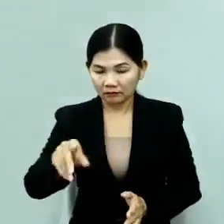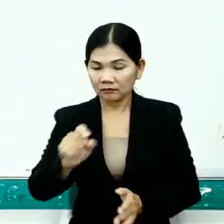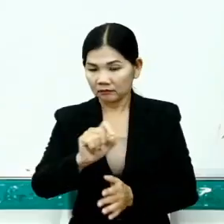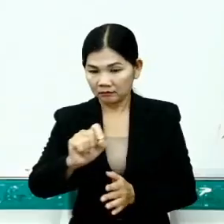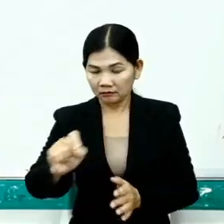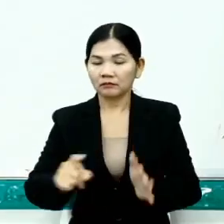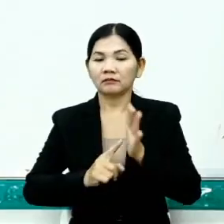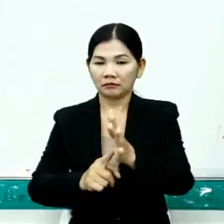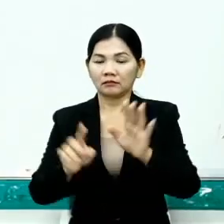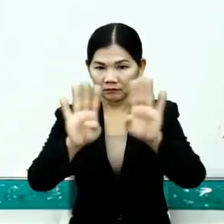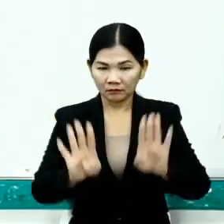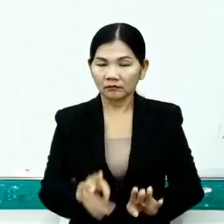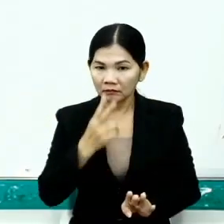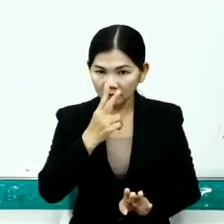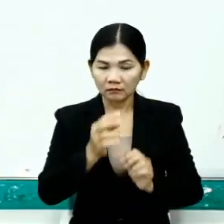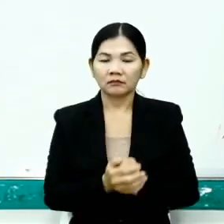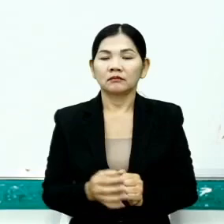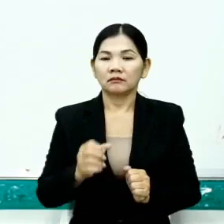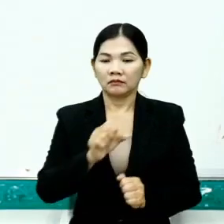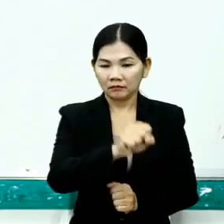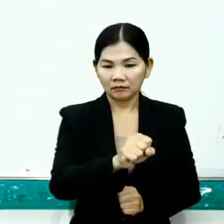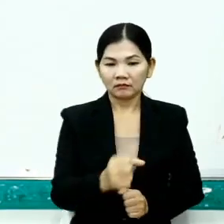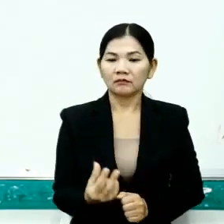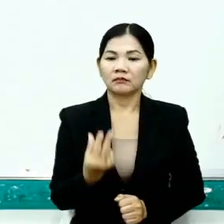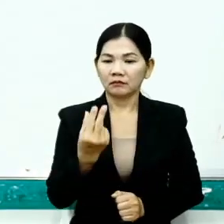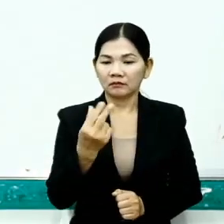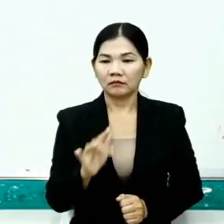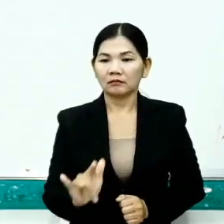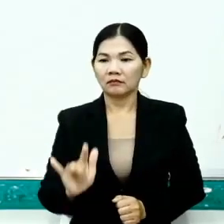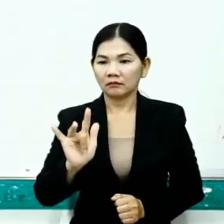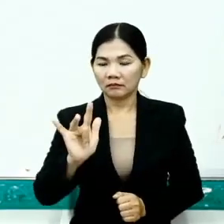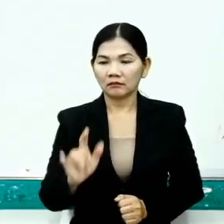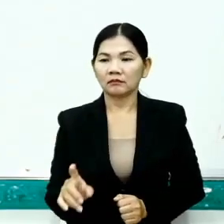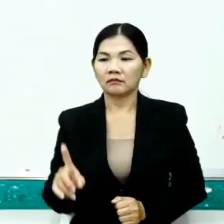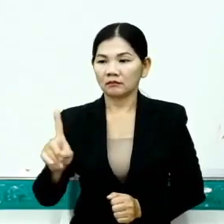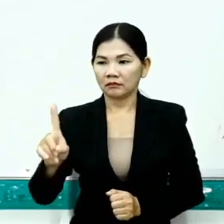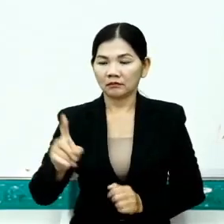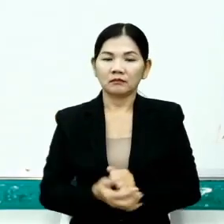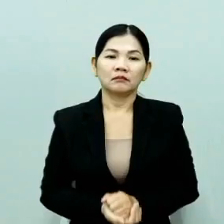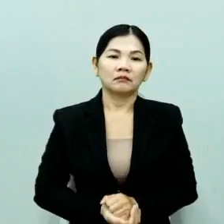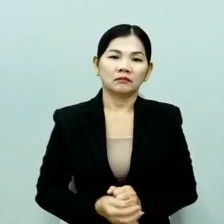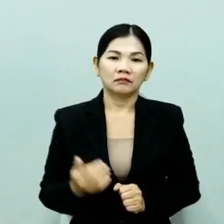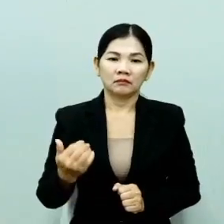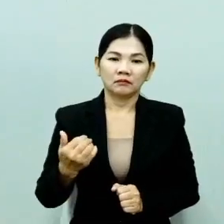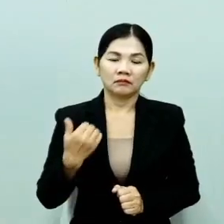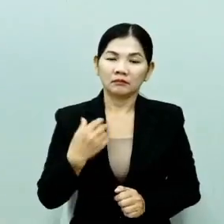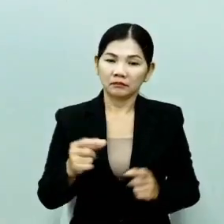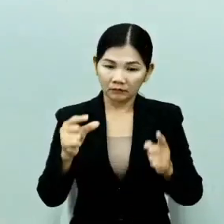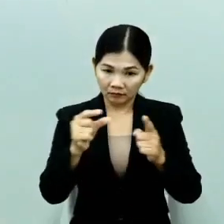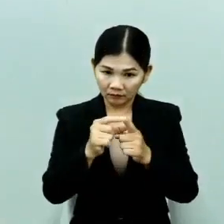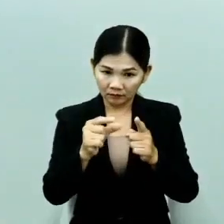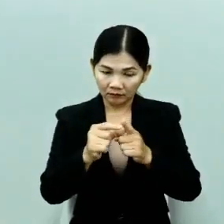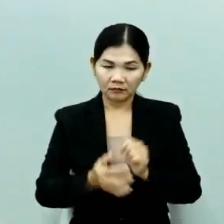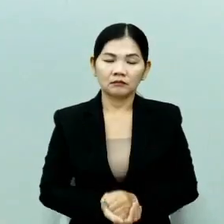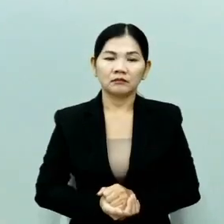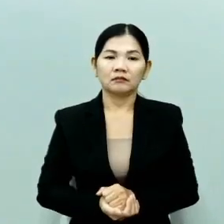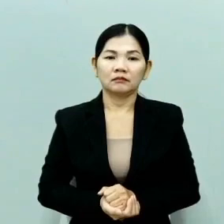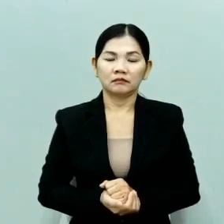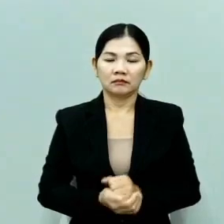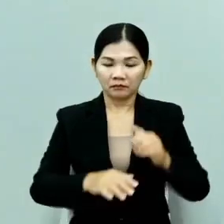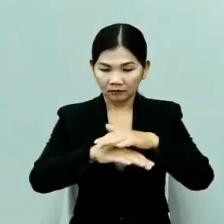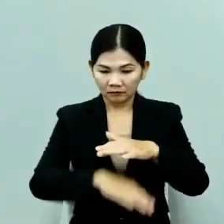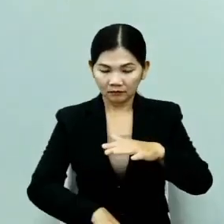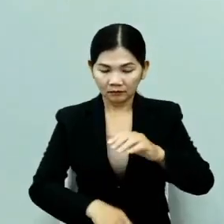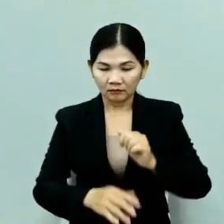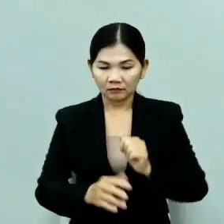ង្ហាញកូននៅលើក្តារខៀនគឺភ្ជញ្ជនៈតថបនិងផចាយើងកូនកូនមើលពាក្យនេះនៅខាងក្រោម